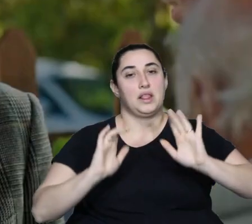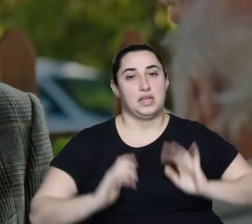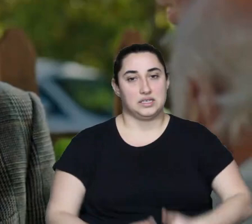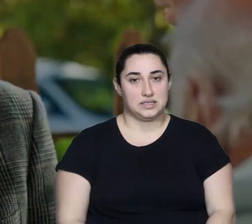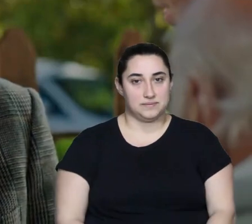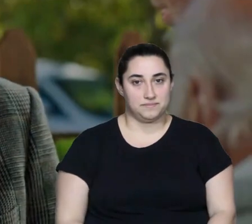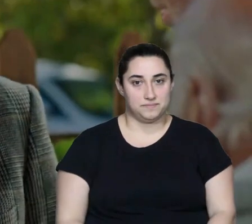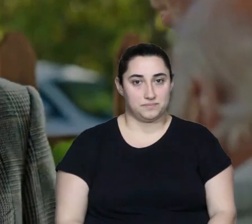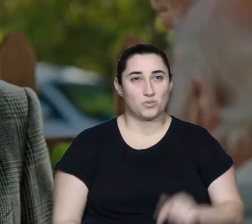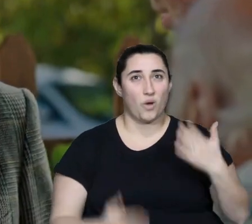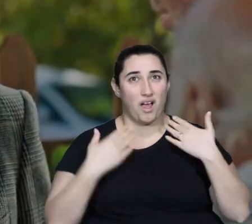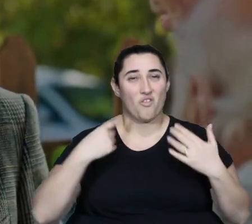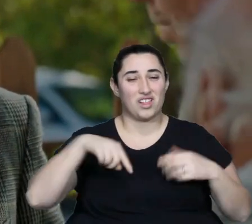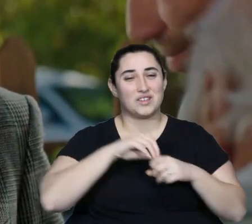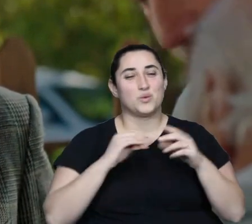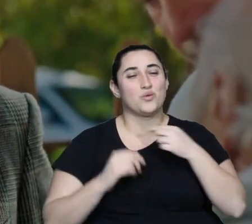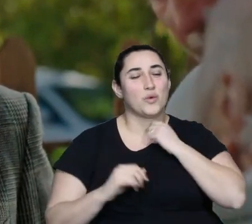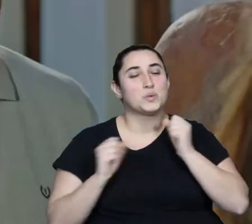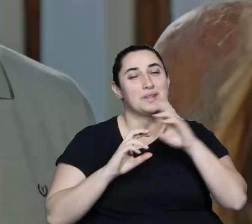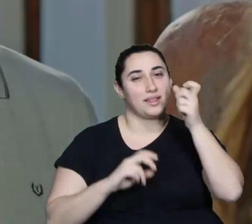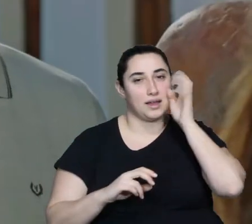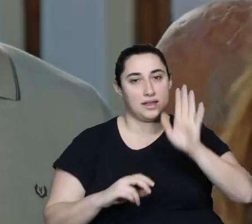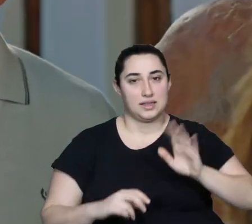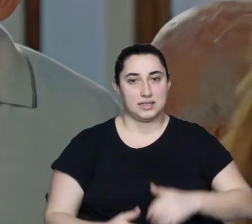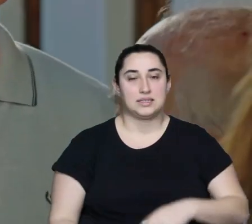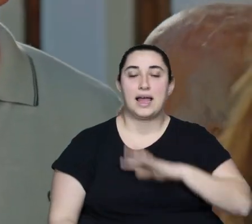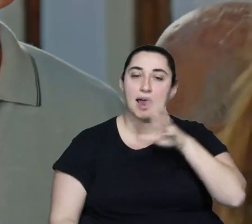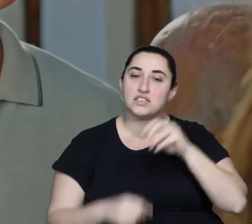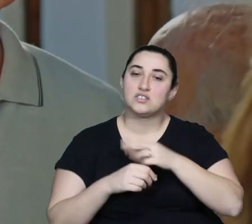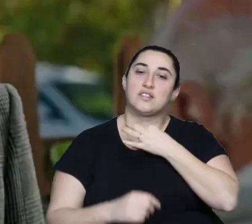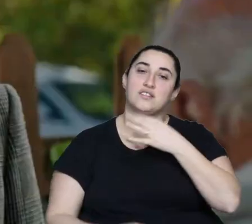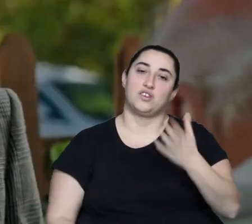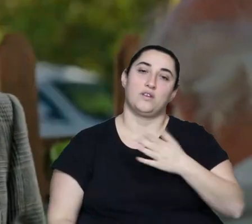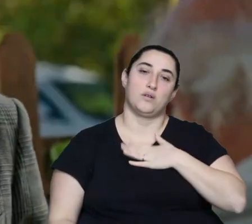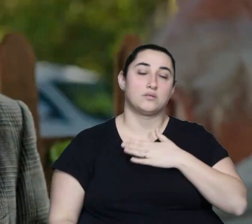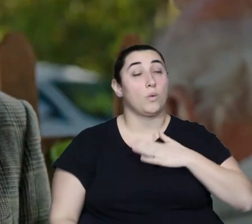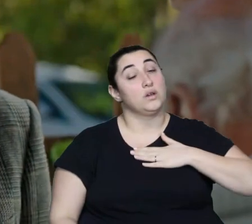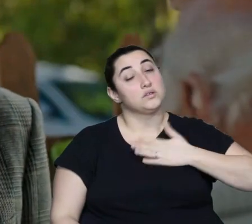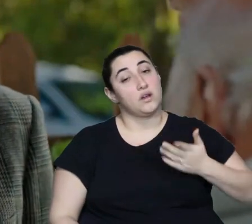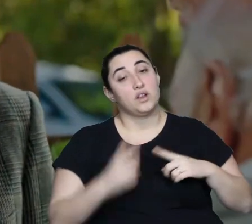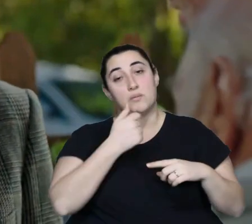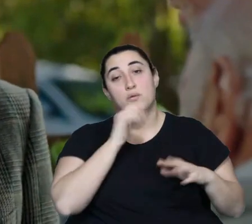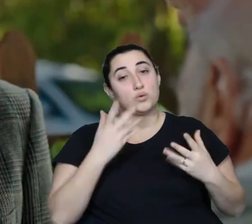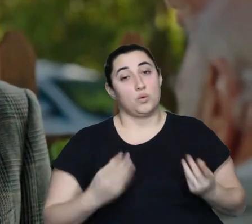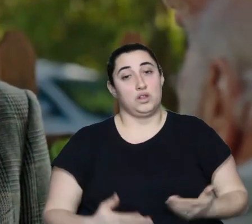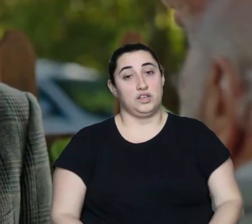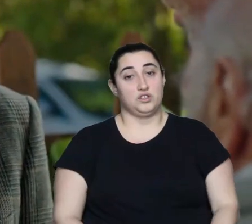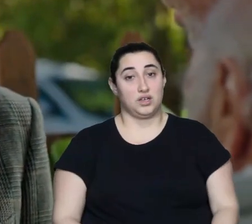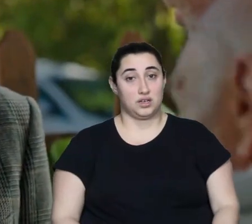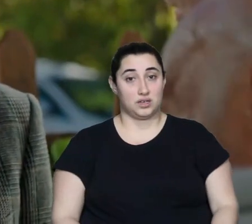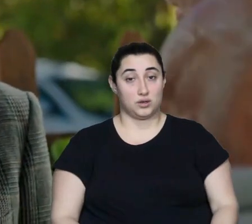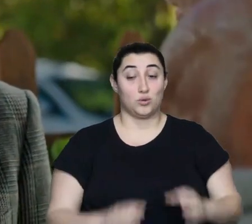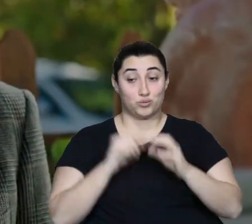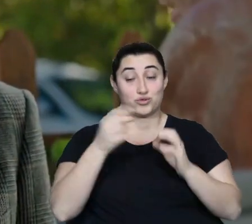dedeciğim. Bu havalarda lütfen üşütmemeye dikkat edelim. Her şey için minnettarız. Estağfurullah İbrahim abi, ne demek? Asıl